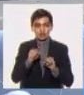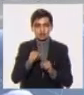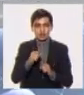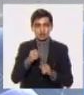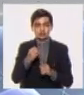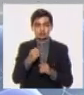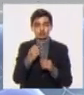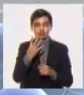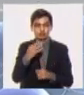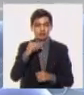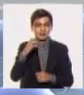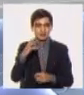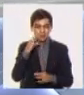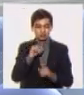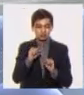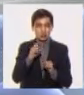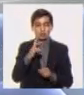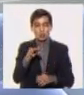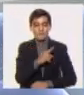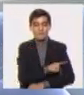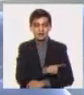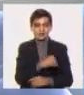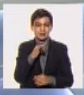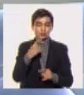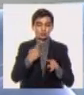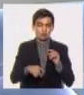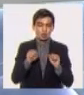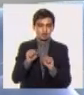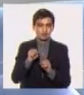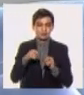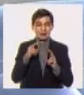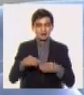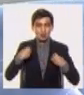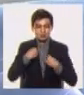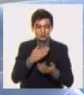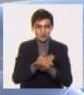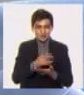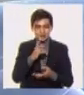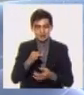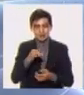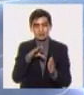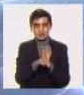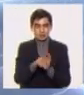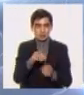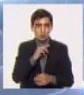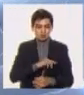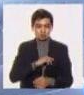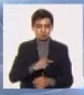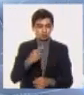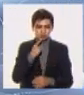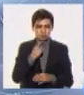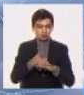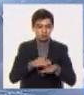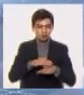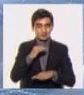течение 4 часов. Но у врачей есть и другие противочумные костюмы. В них работать еще тяжелее. Но вернемся к